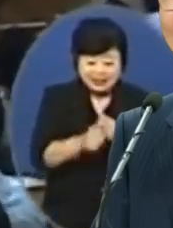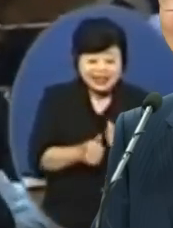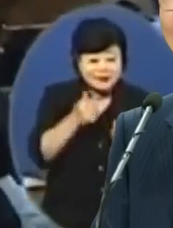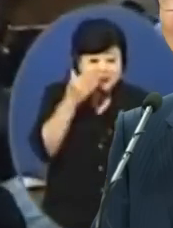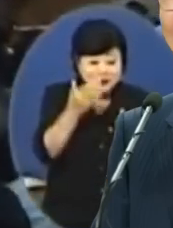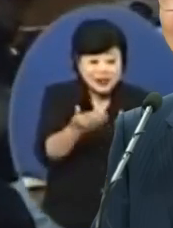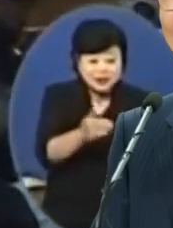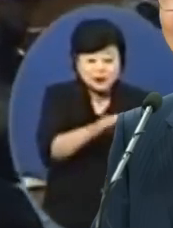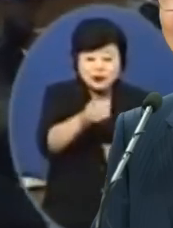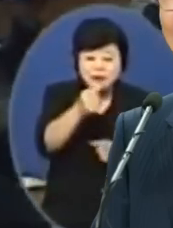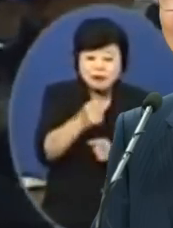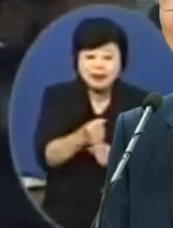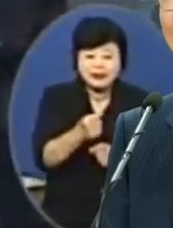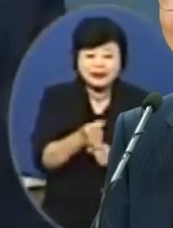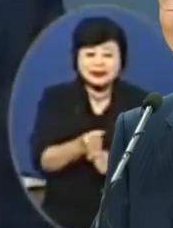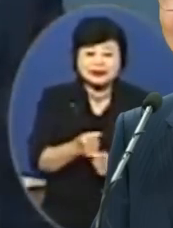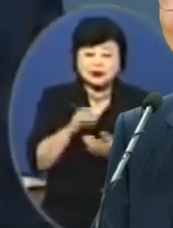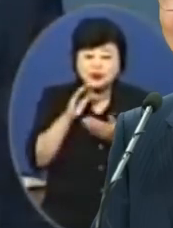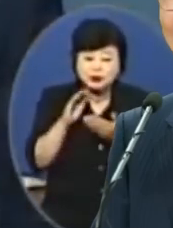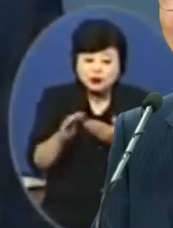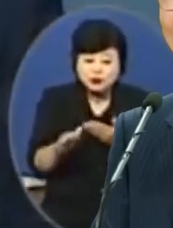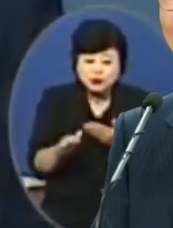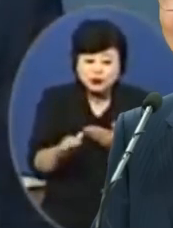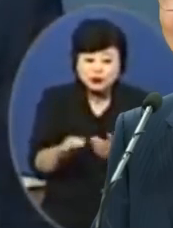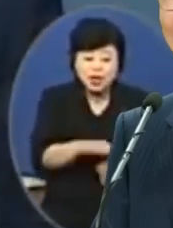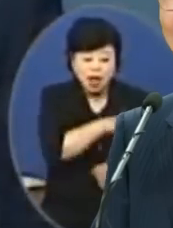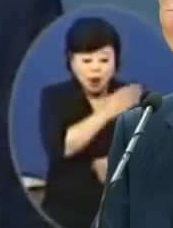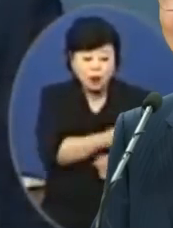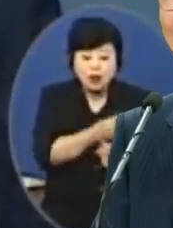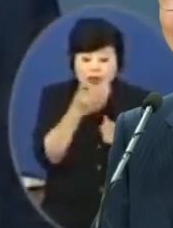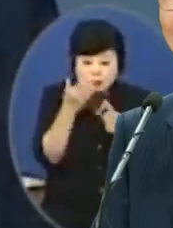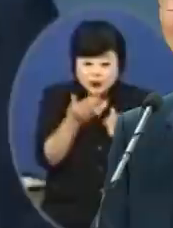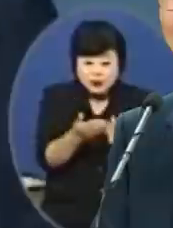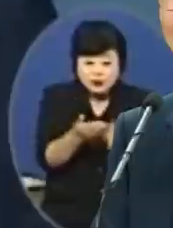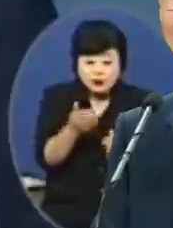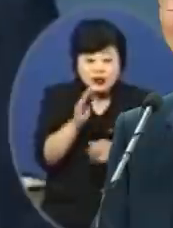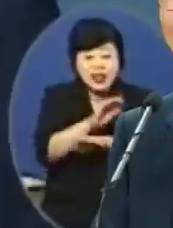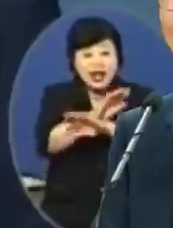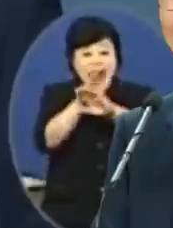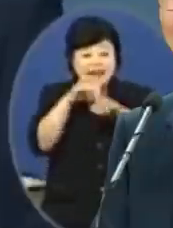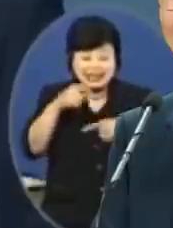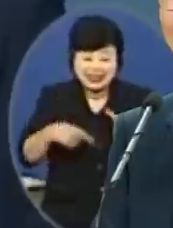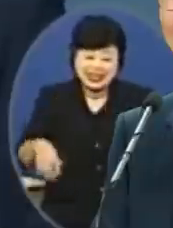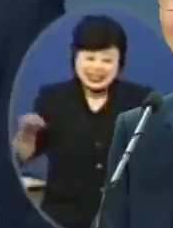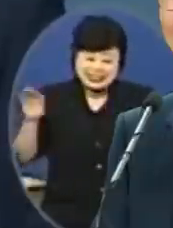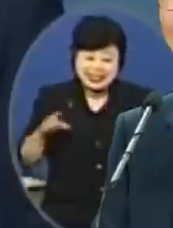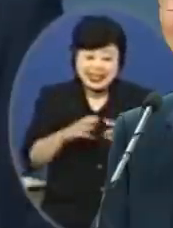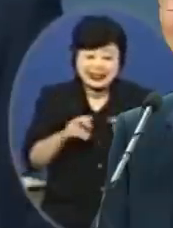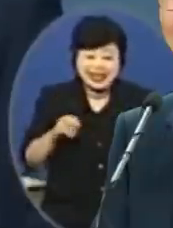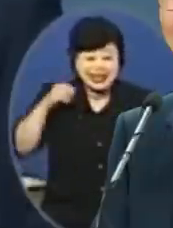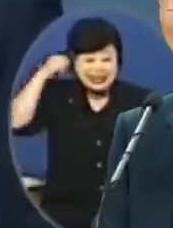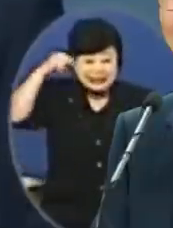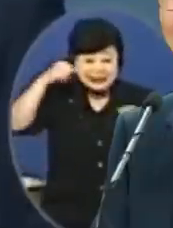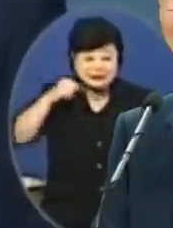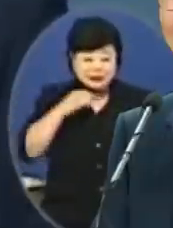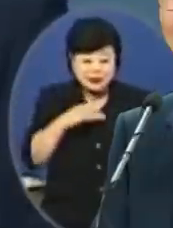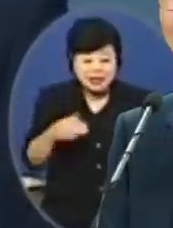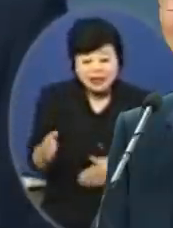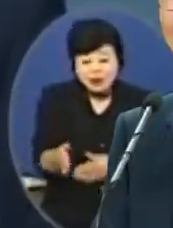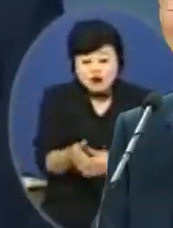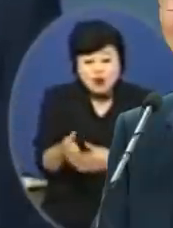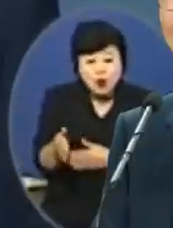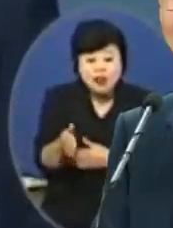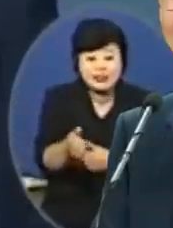하나님이 우리를 만드시고 난 다음 우리에게 권력을 주셔서 하늘의 새, 땅에 있는 짐승, 바다에 있는